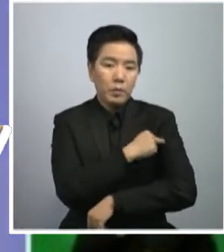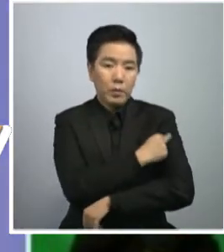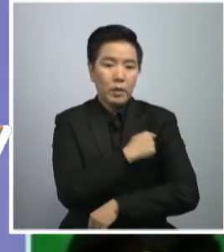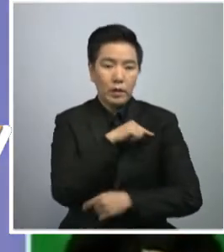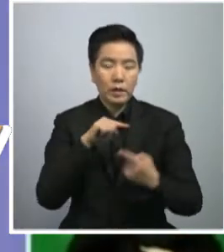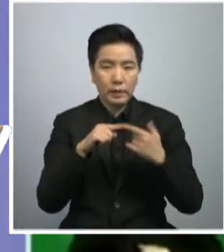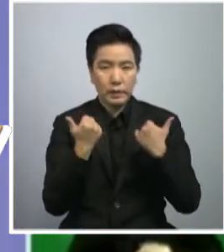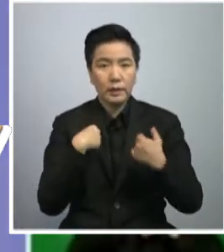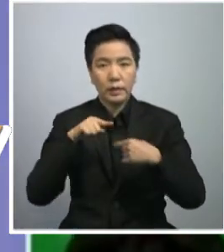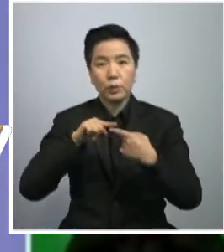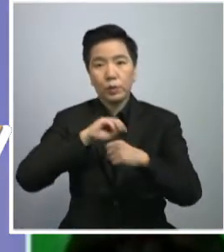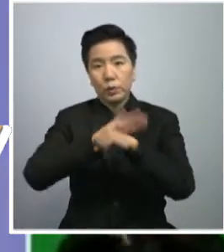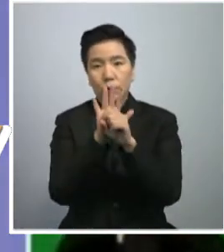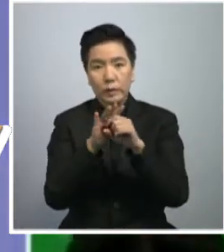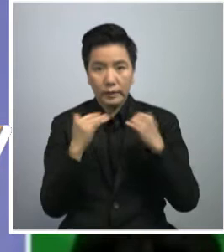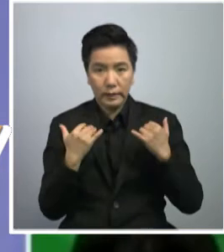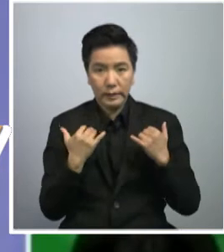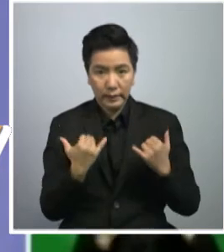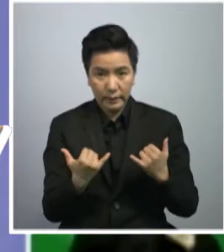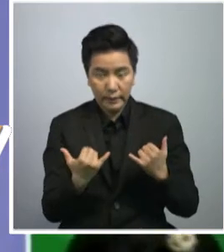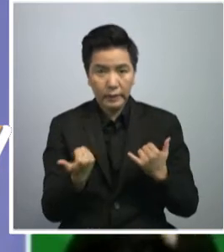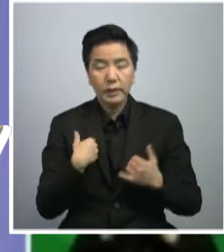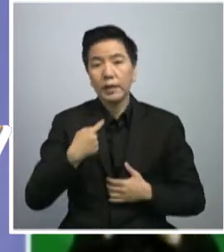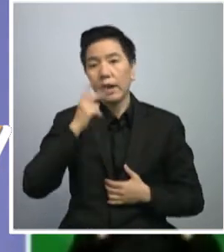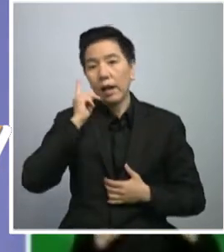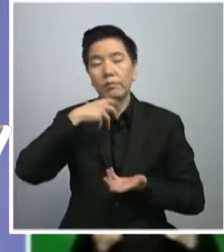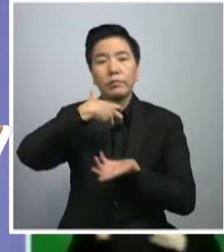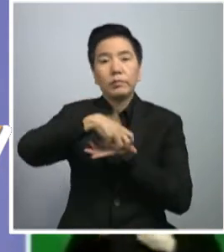มีใบพัดทวีศิลป์วิษณุโยธินโฆษกศูนย์บริหารสถานการณ์การแพร่ระบาดของการติดเชื้อไวรัสโคโรนา2019หรือ Call it